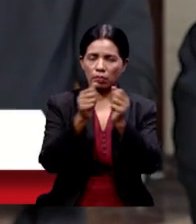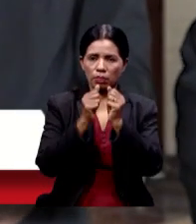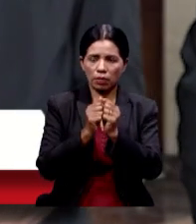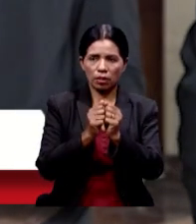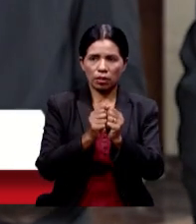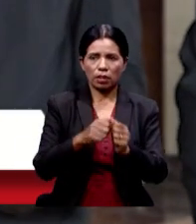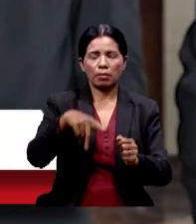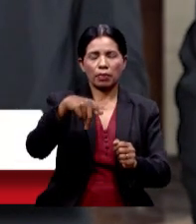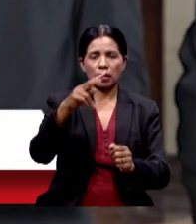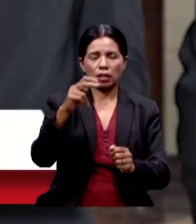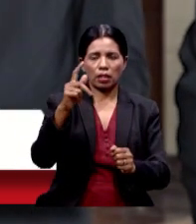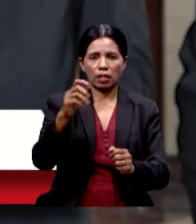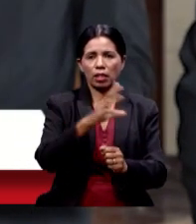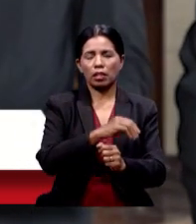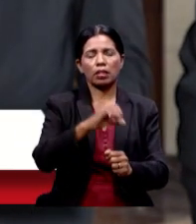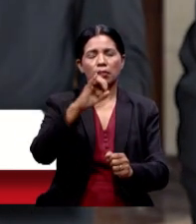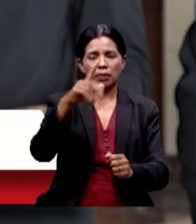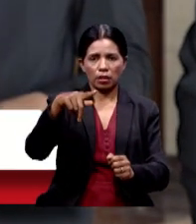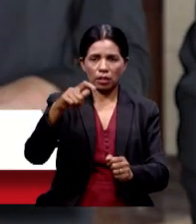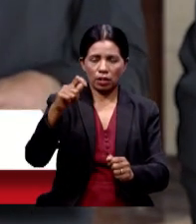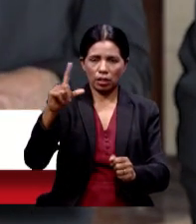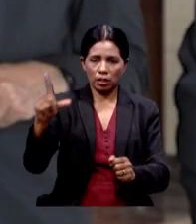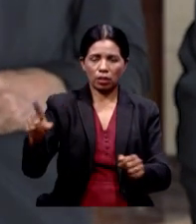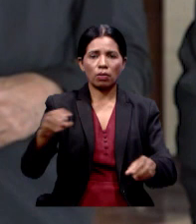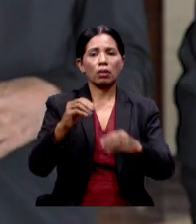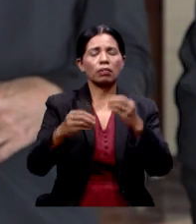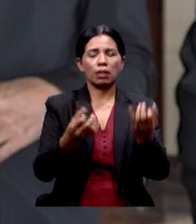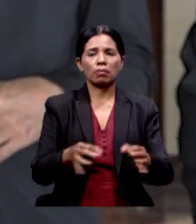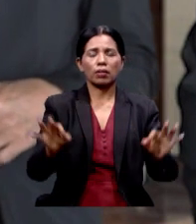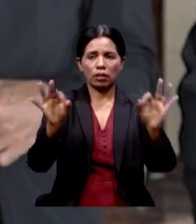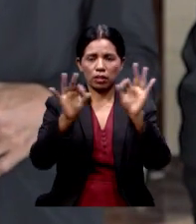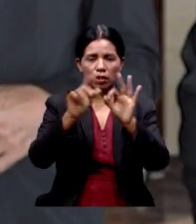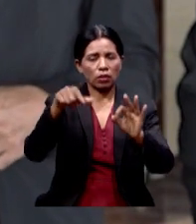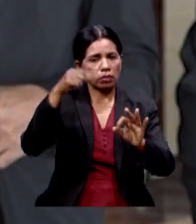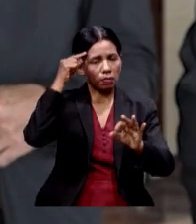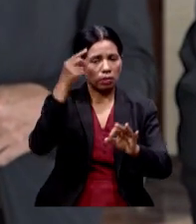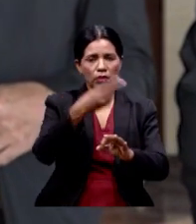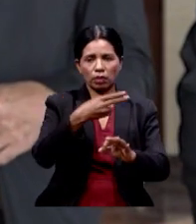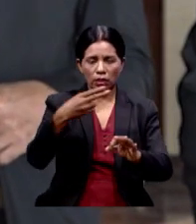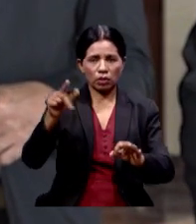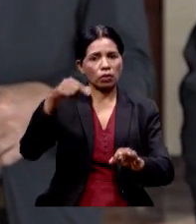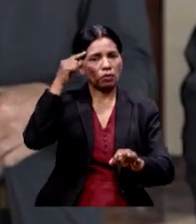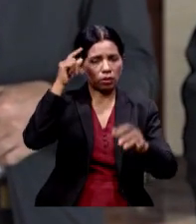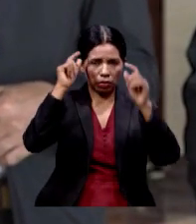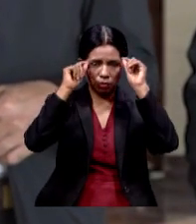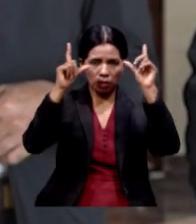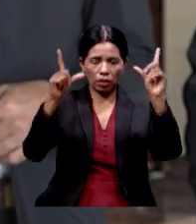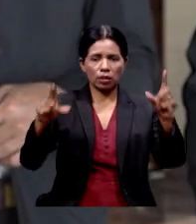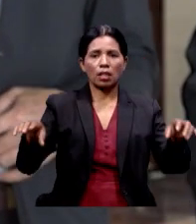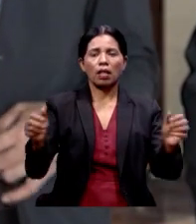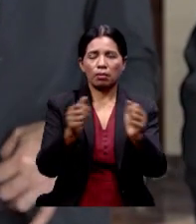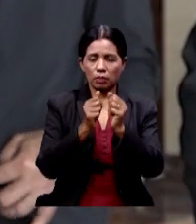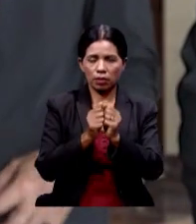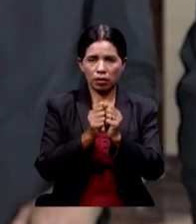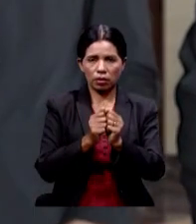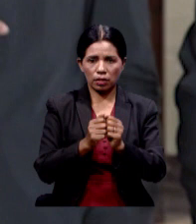PT PLN Persero dengan ITDL secara khusus dan Government of Indonesia dan Government of Timor Leste secara umum. Beberapa